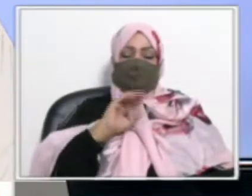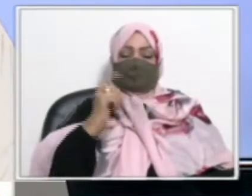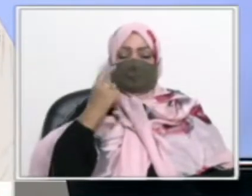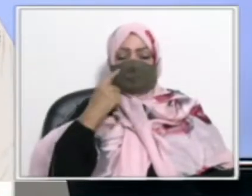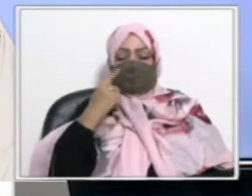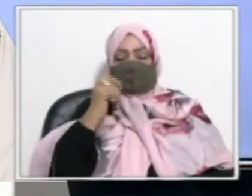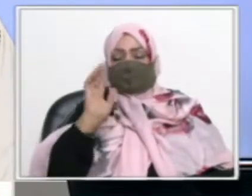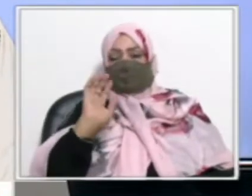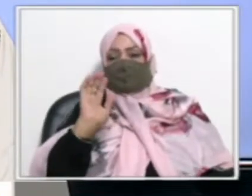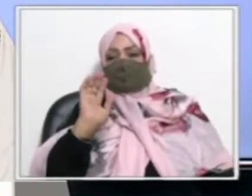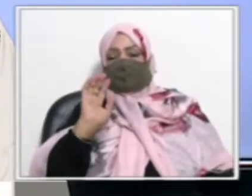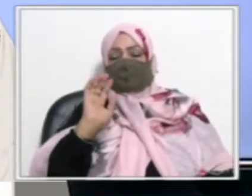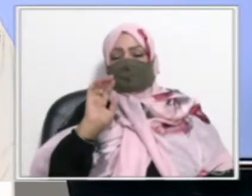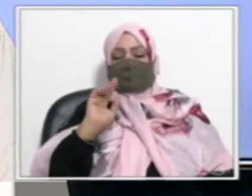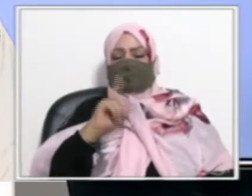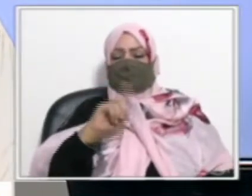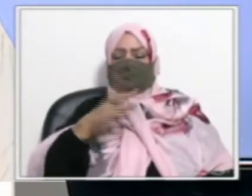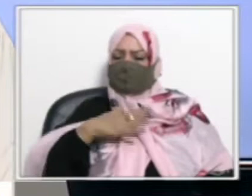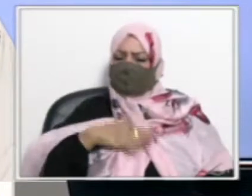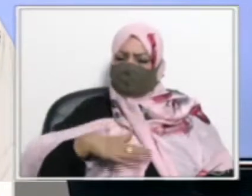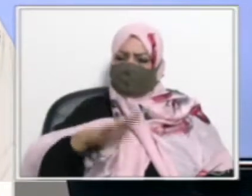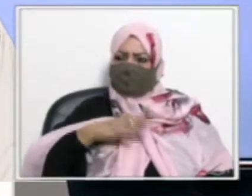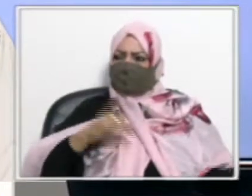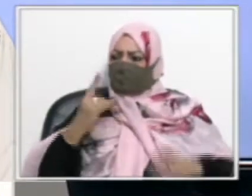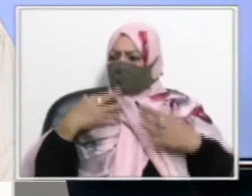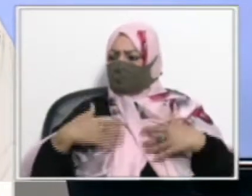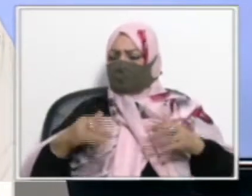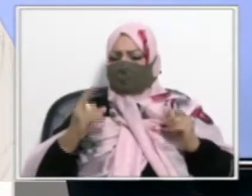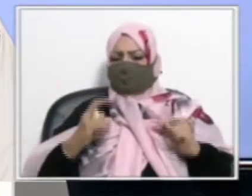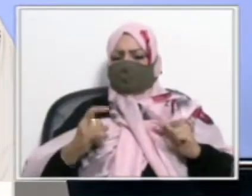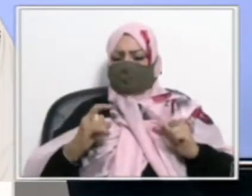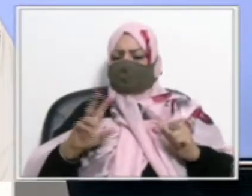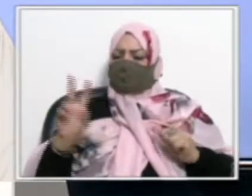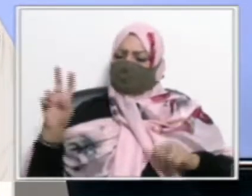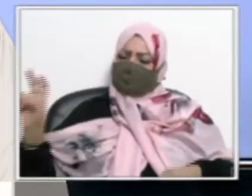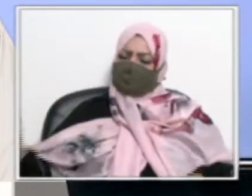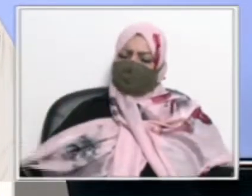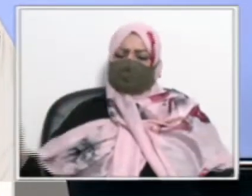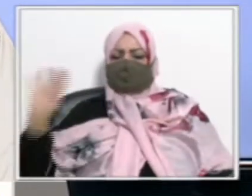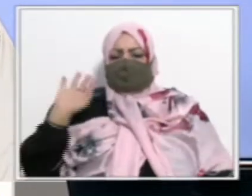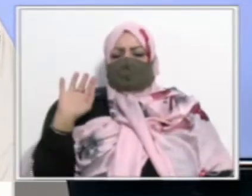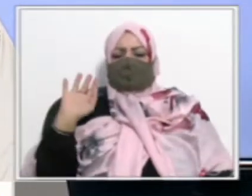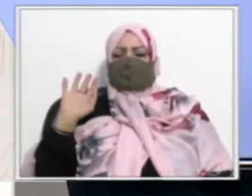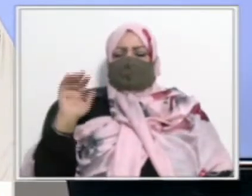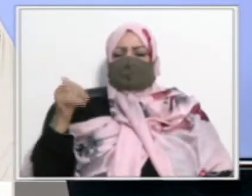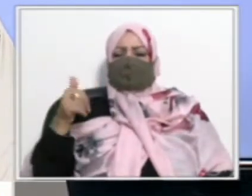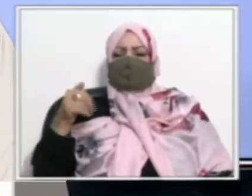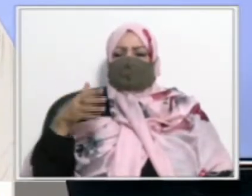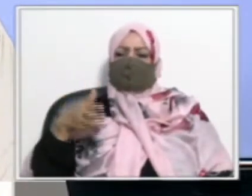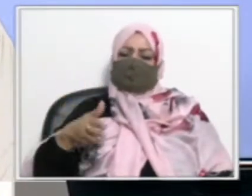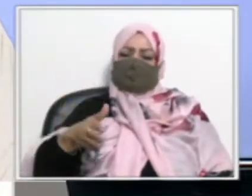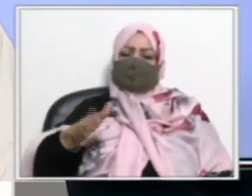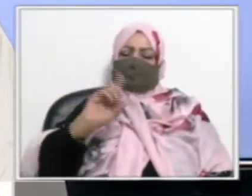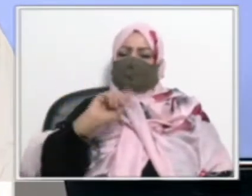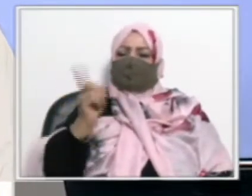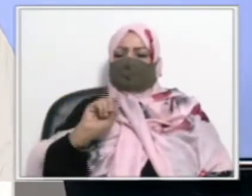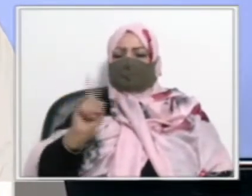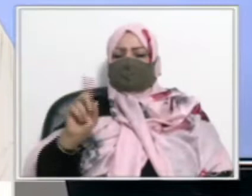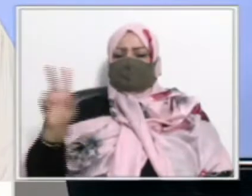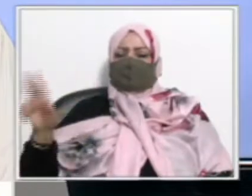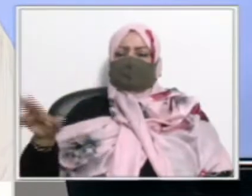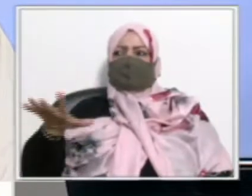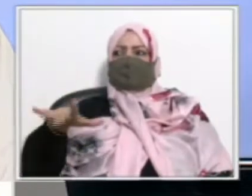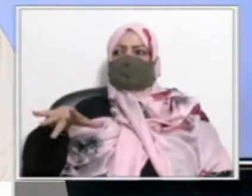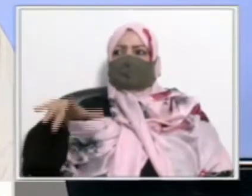حتى ينتهي هذا الأذان لينال الأجر في سماعه وترداد ألفاظ